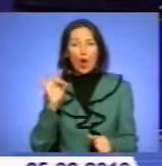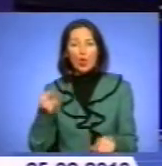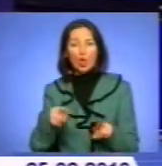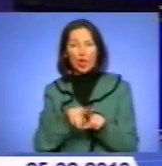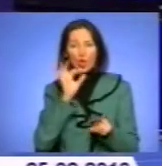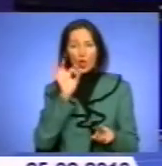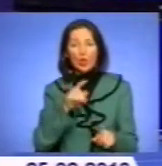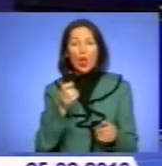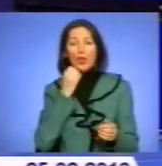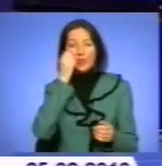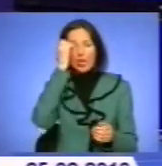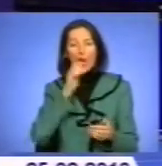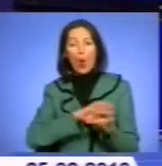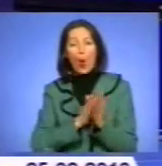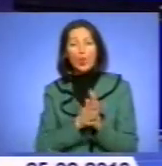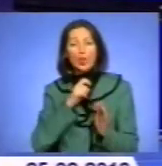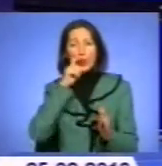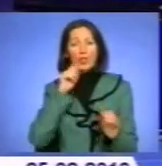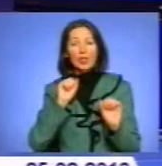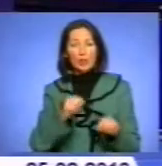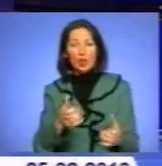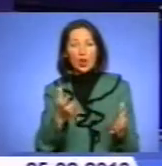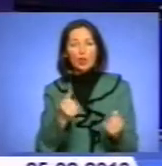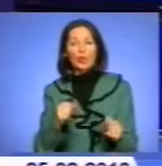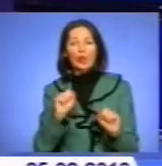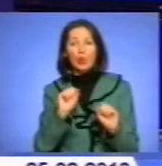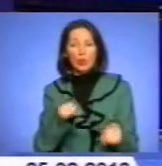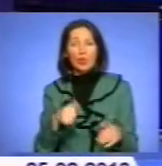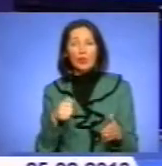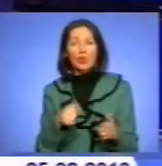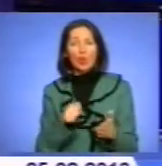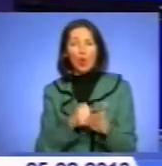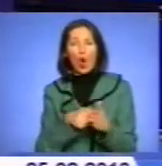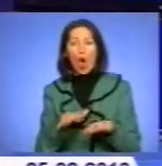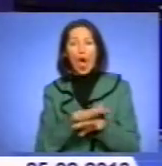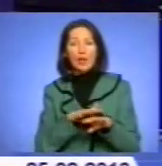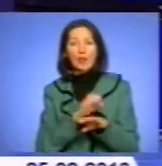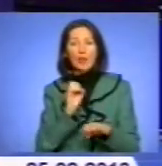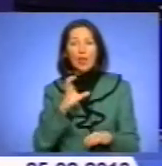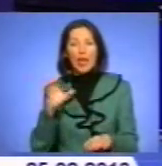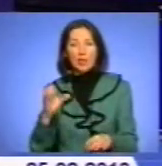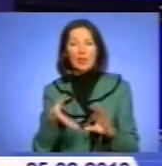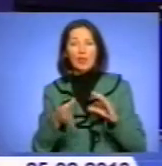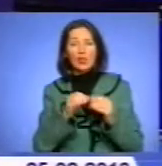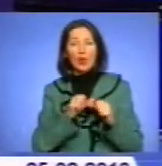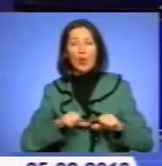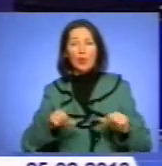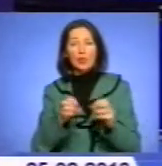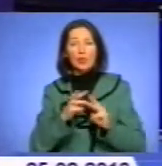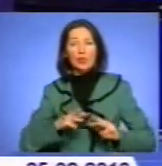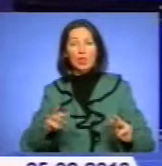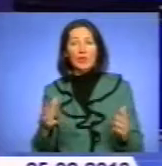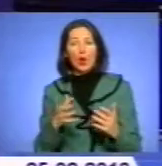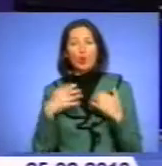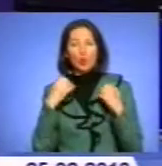угоді Україна зможе отримати доступ до ринків ЄС. За висновками комісії Міністерства охорони здоров'я,